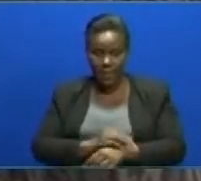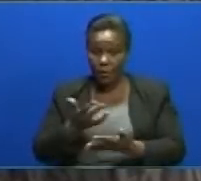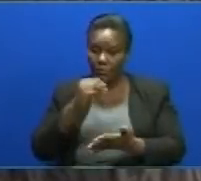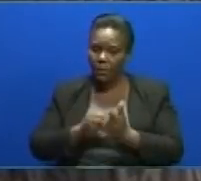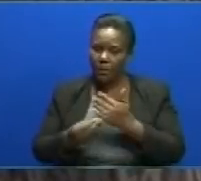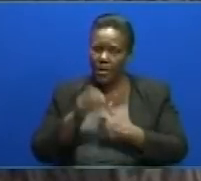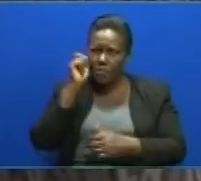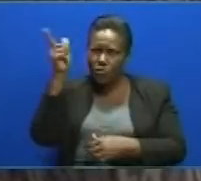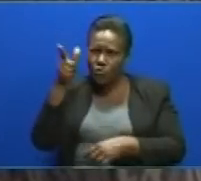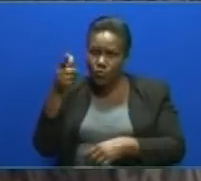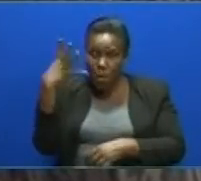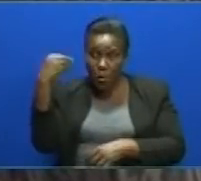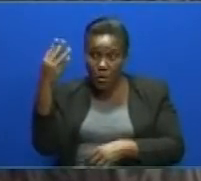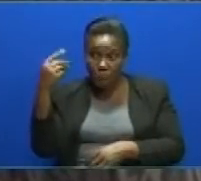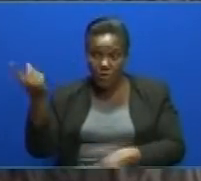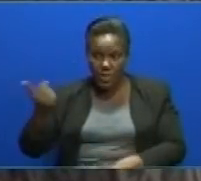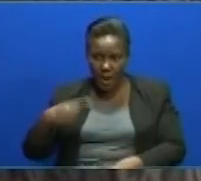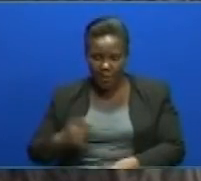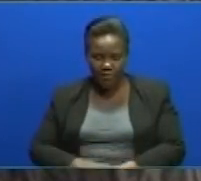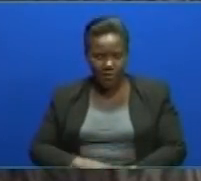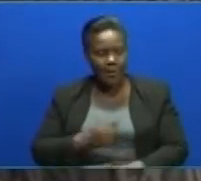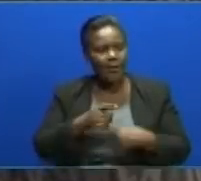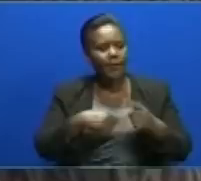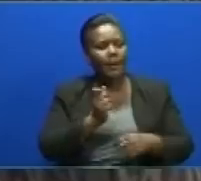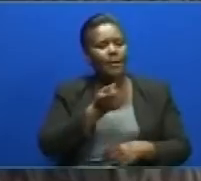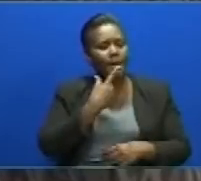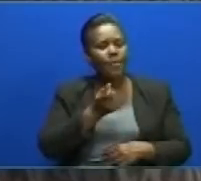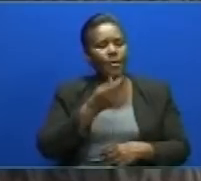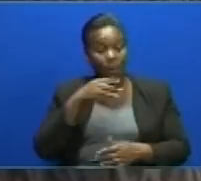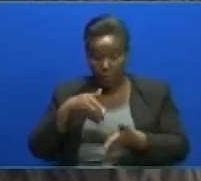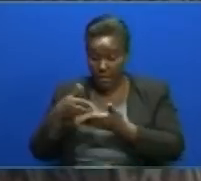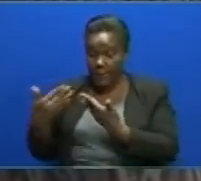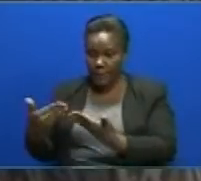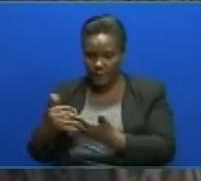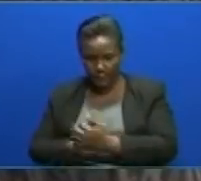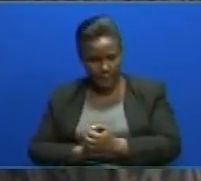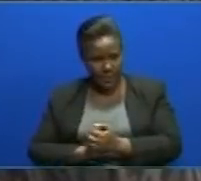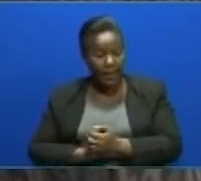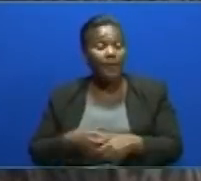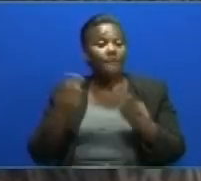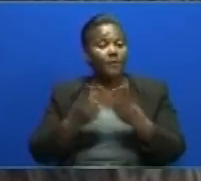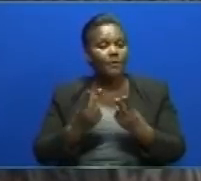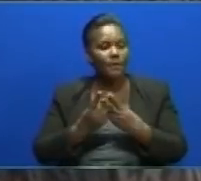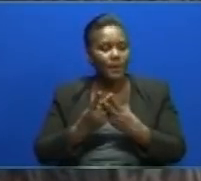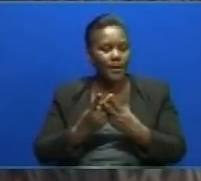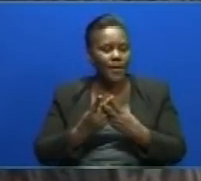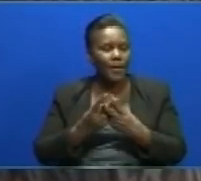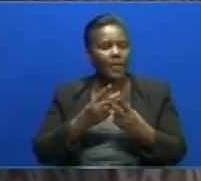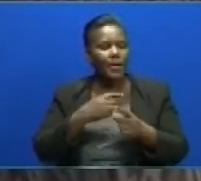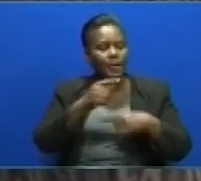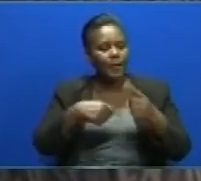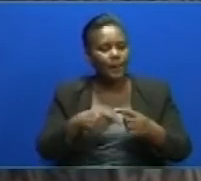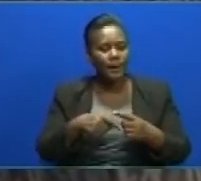kujitambua nimeendelea kutumia dawa kama kawaida mpaka sasa hivi. Niliendelea kujikita na biashara ndogo